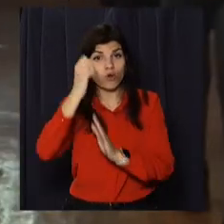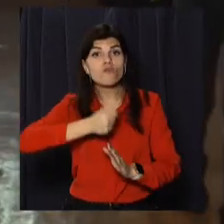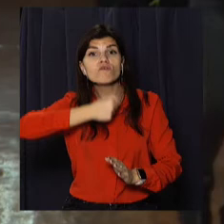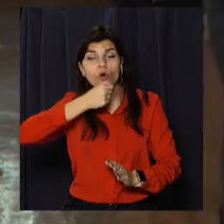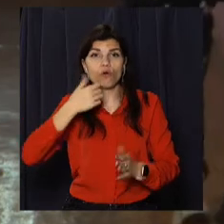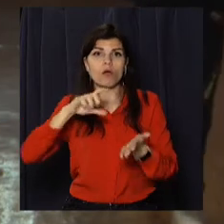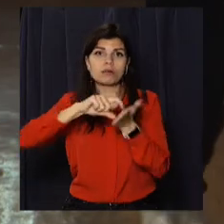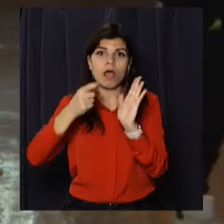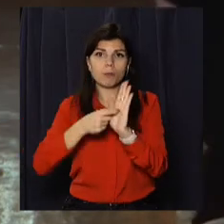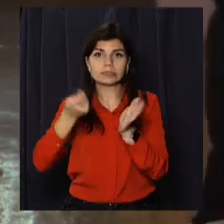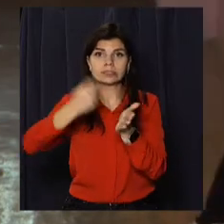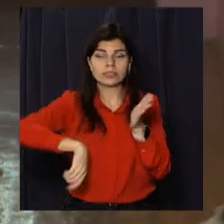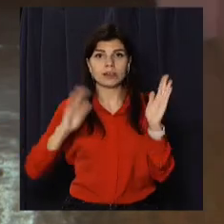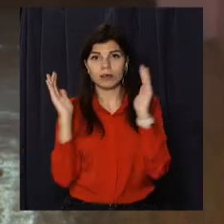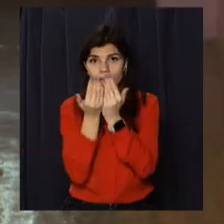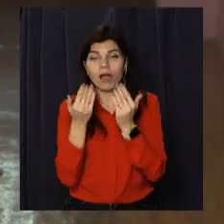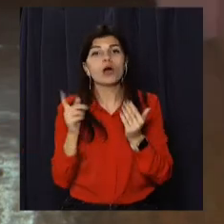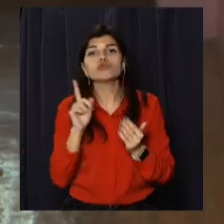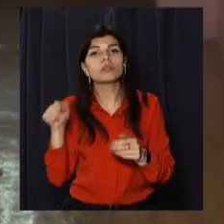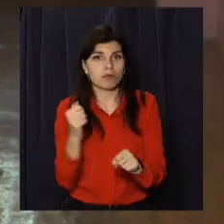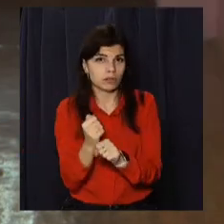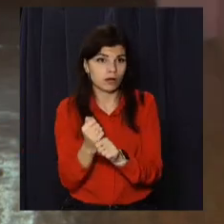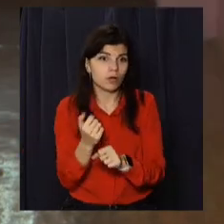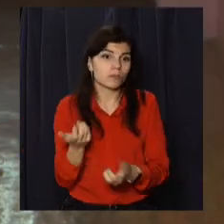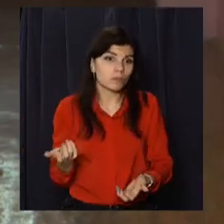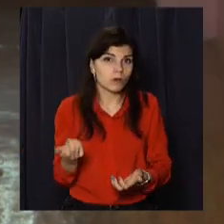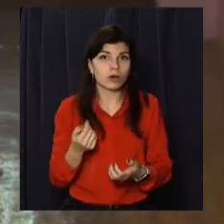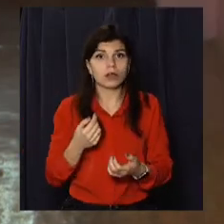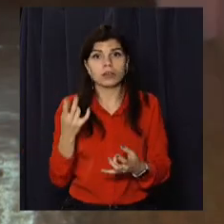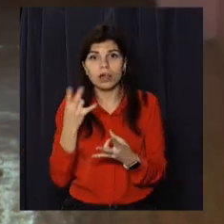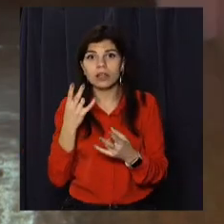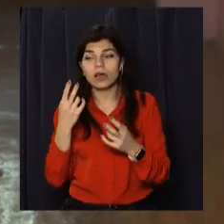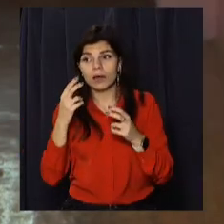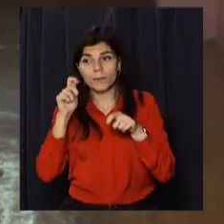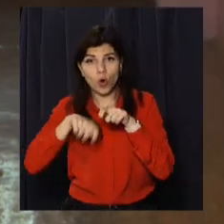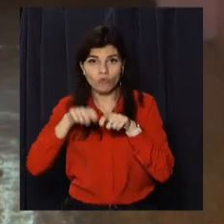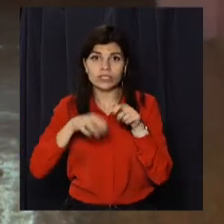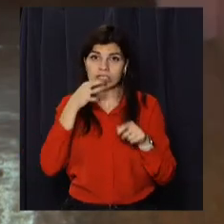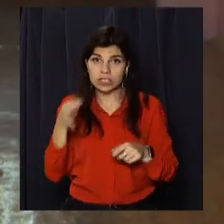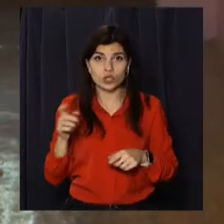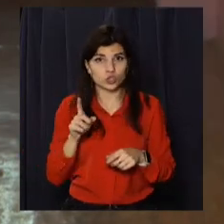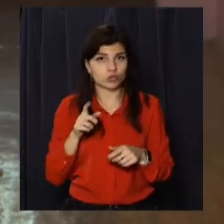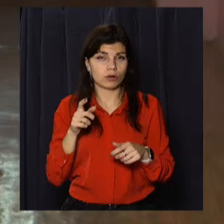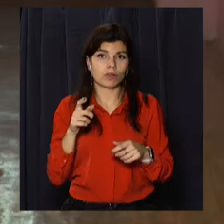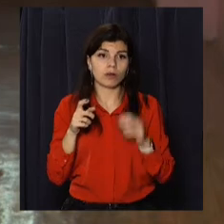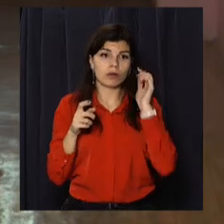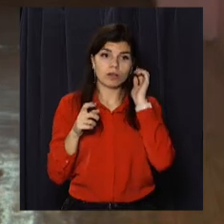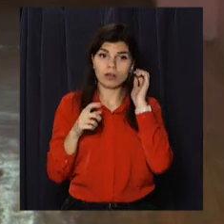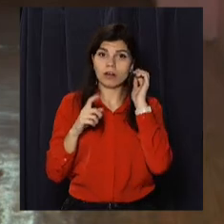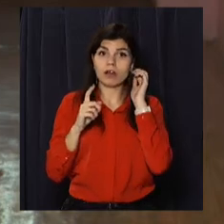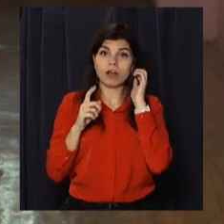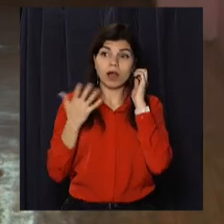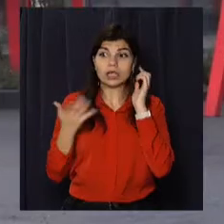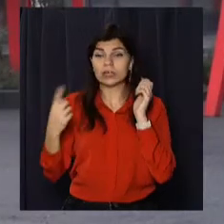в кімнаті і що вона там дивиться, треба просто, може, більше моніторити і пояснювати. Ще й на роботу візьмуть людину, в якої гарна